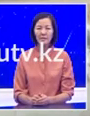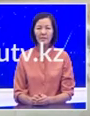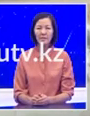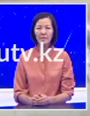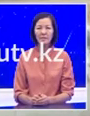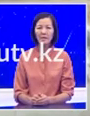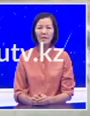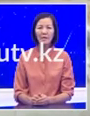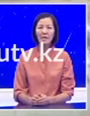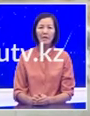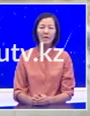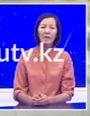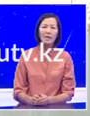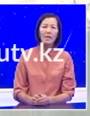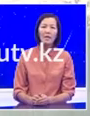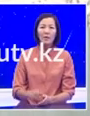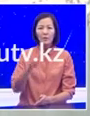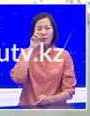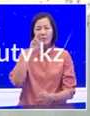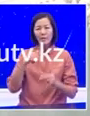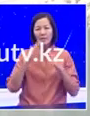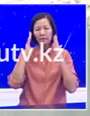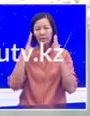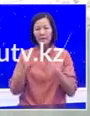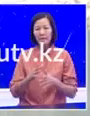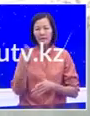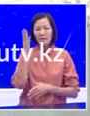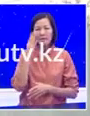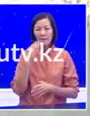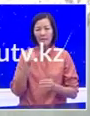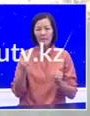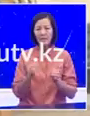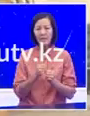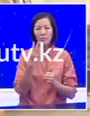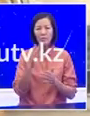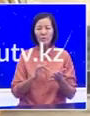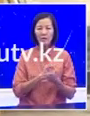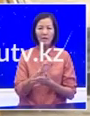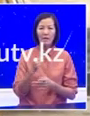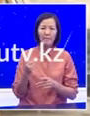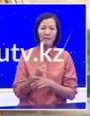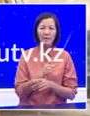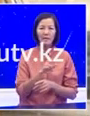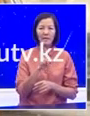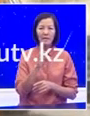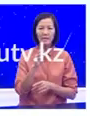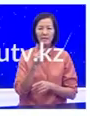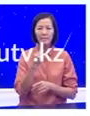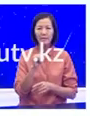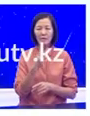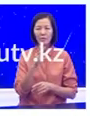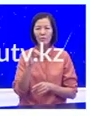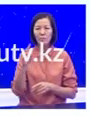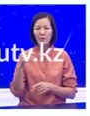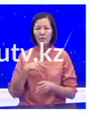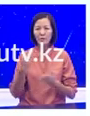G4City жобасы да үкімет назарында. Алматыға серіктес 4 қала. Алғашқысы Gate City. 1,4 миллион шаршы метр тұрғын